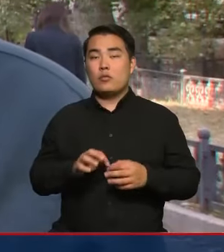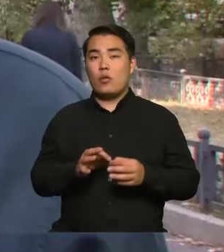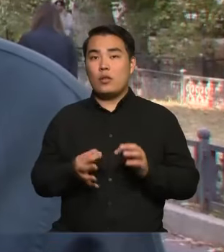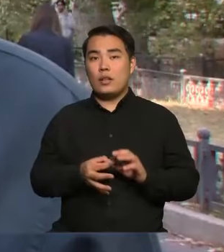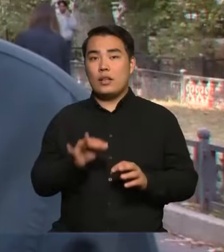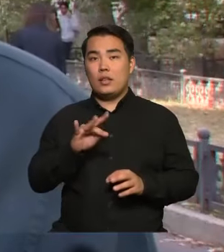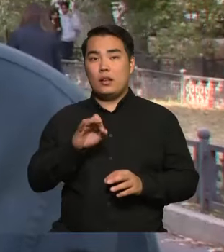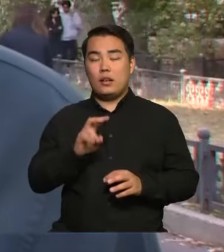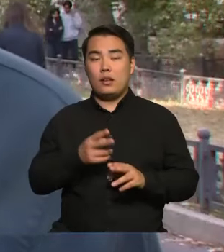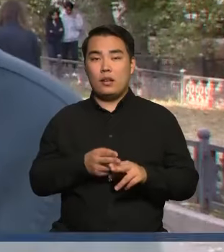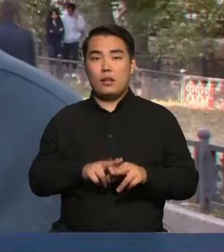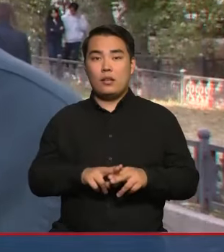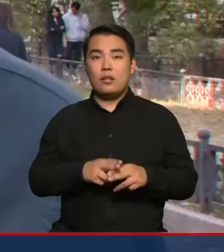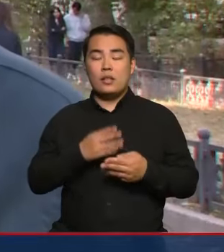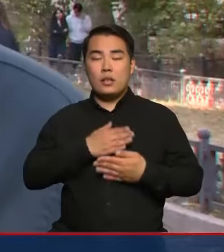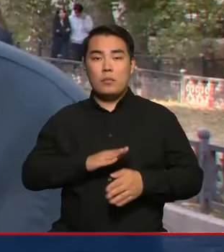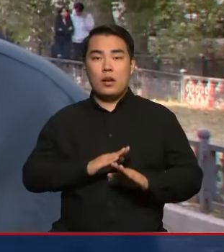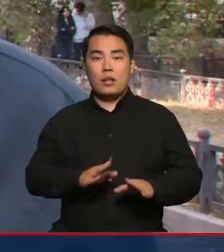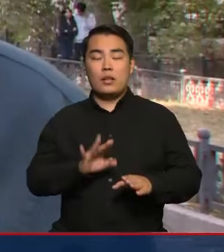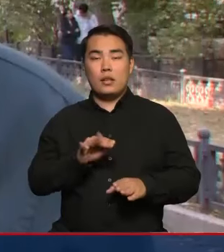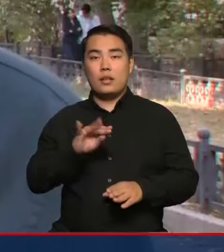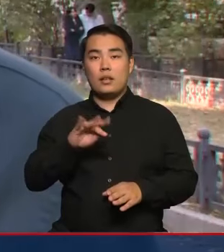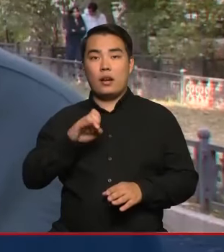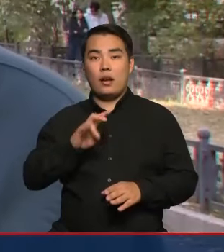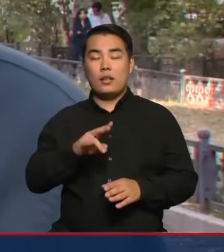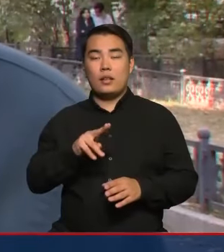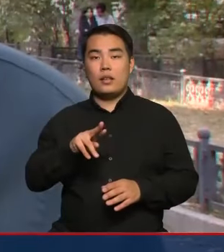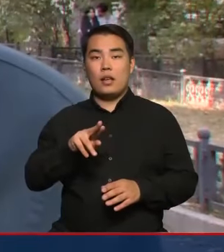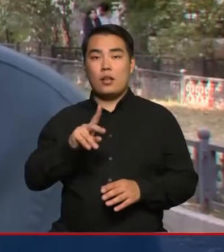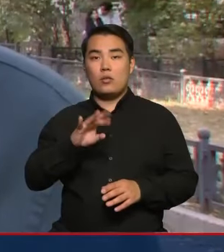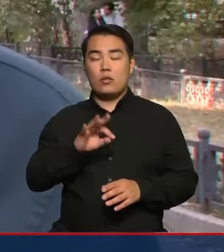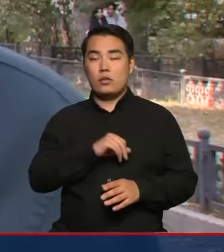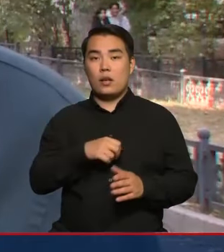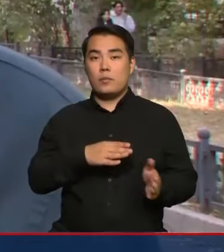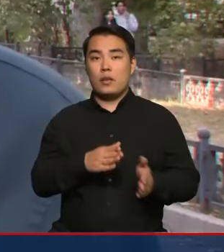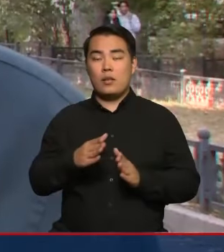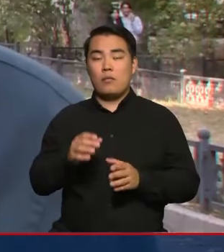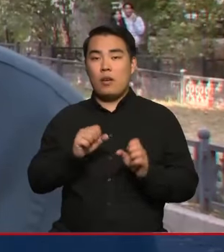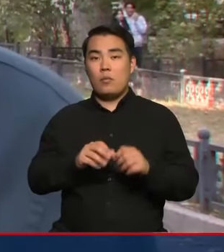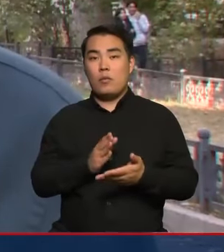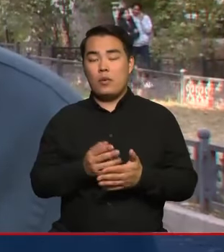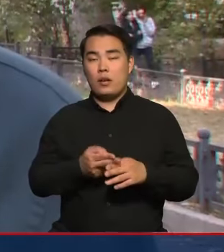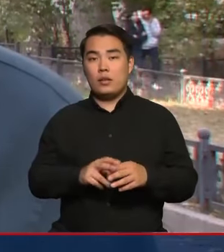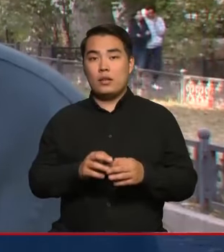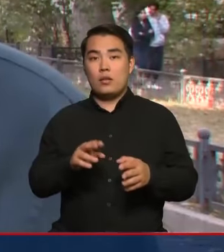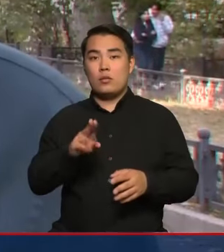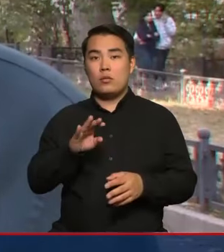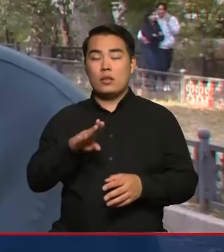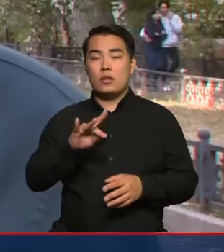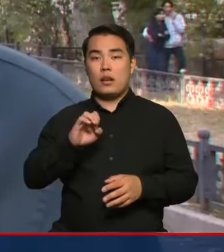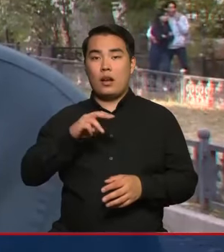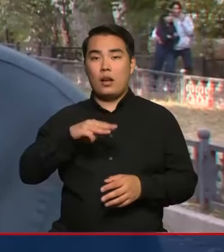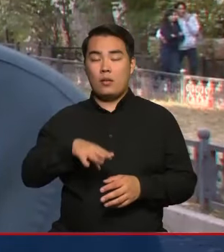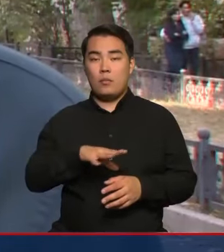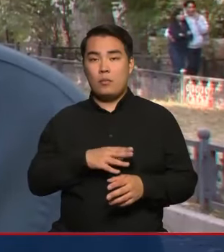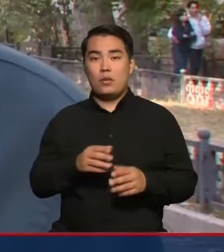Иранда экономикалық жағдай мәз емес. Оның үстіне Иран ядролық шартты қалпына келтіруге ниетті. Бұл келісімді Дональд Трамп үзген болатын.